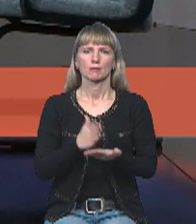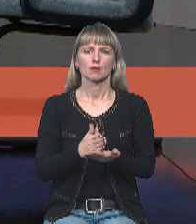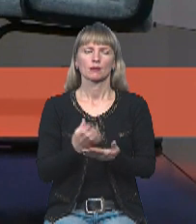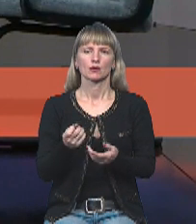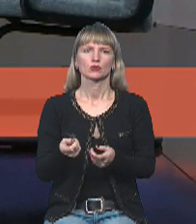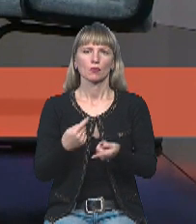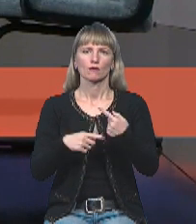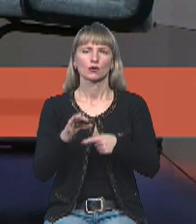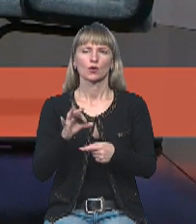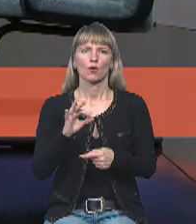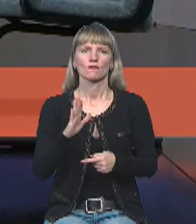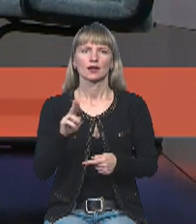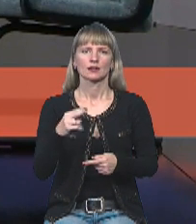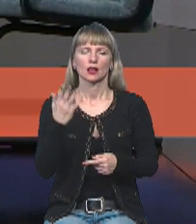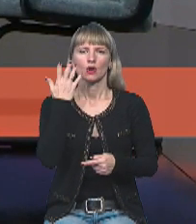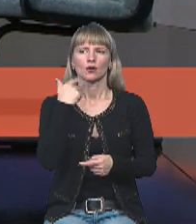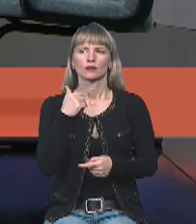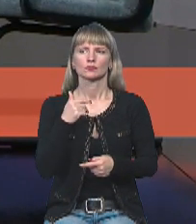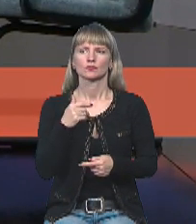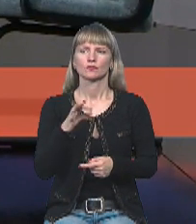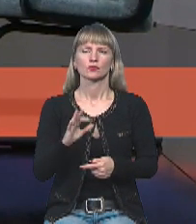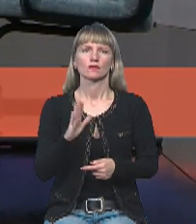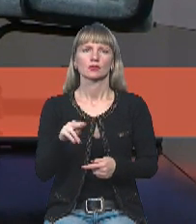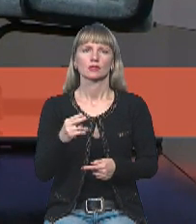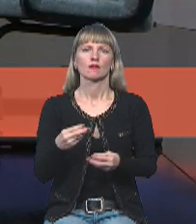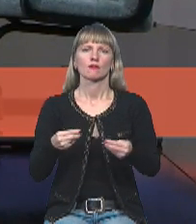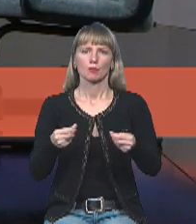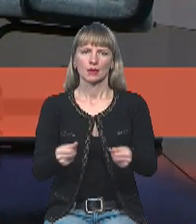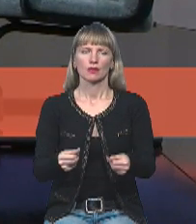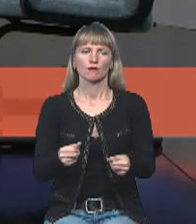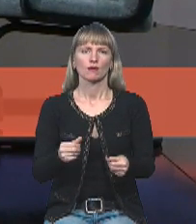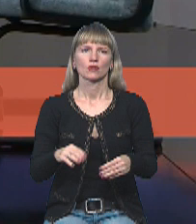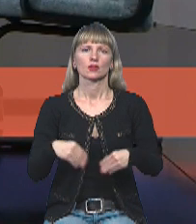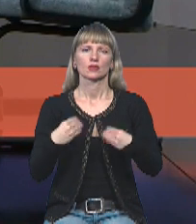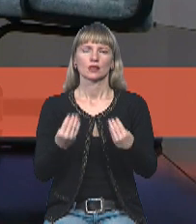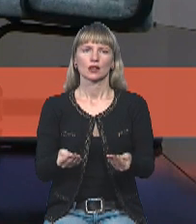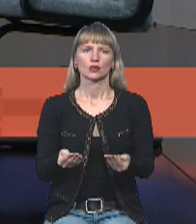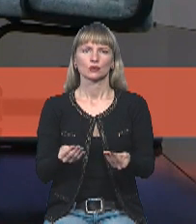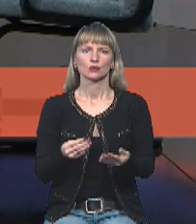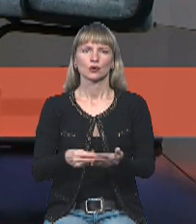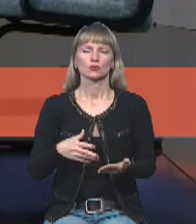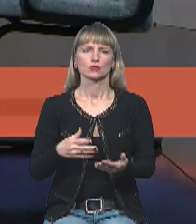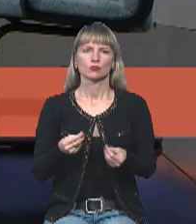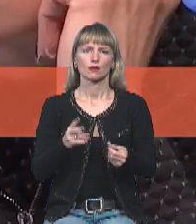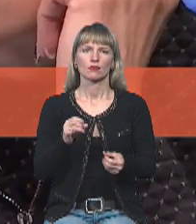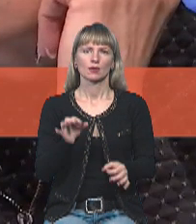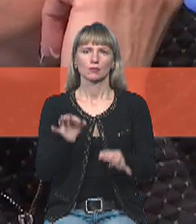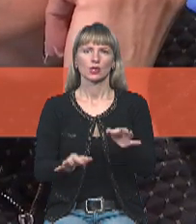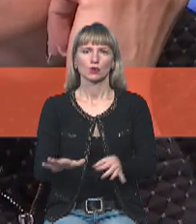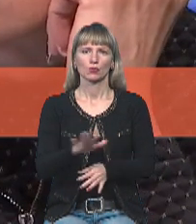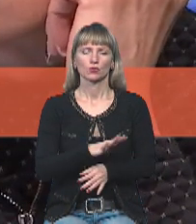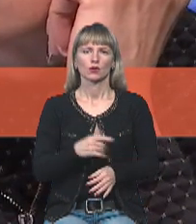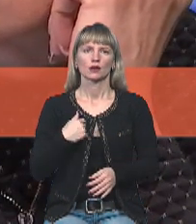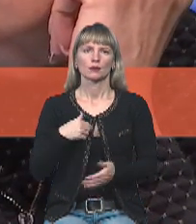ОВД. Коли подають вже інші... ОВД – оцінка впливу на довкілля. Да, подають то, вони звіт з оцінки впливу на довкілля. По-першому,